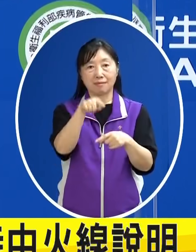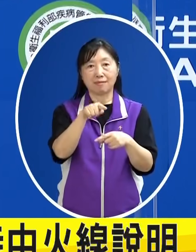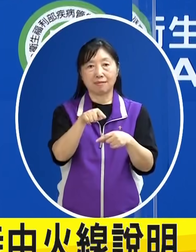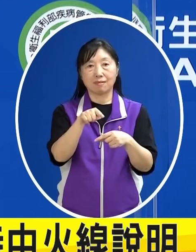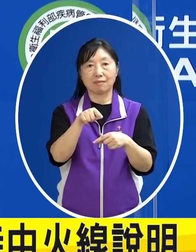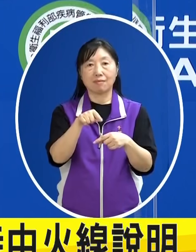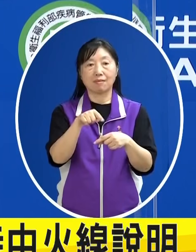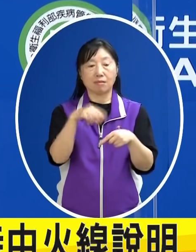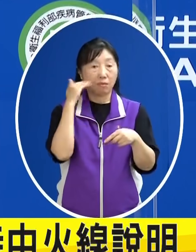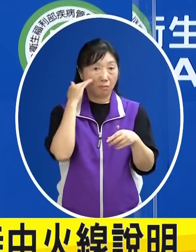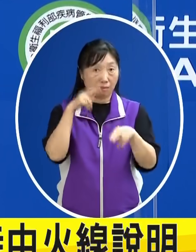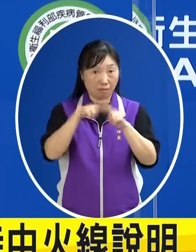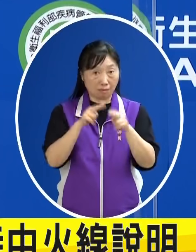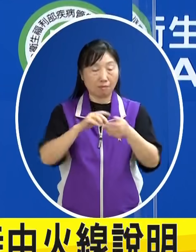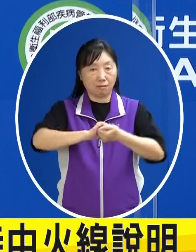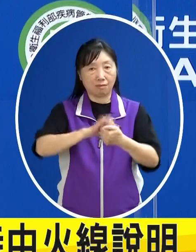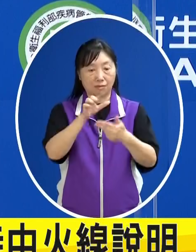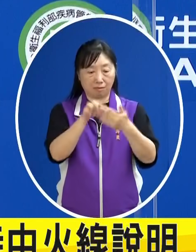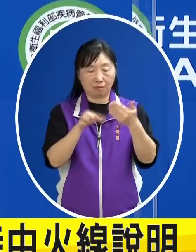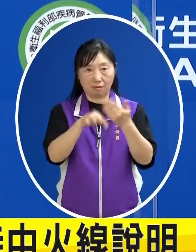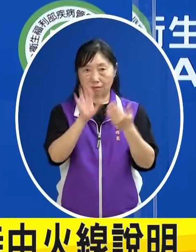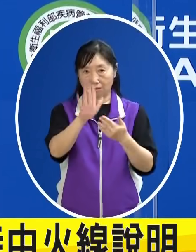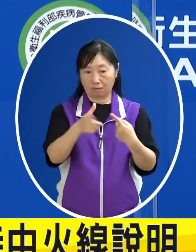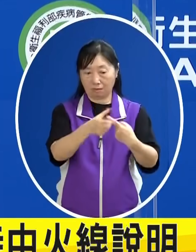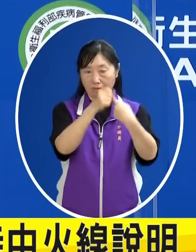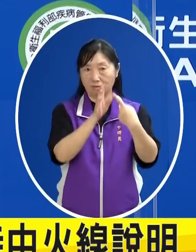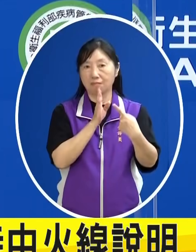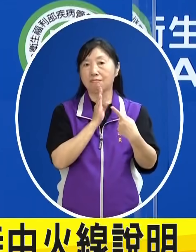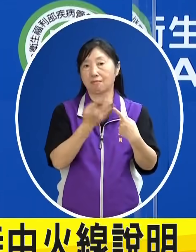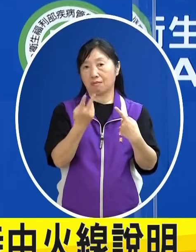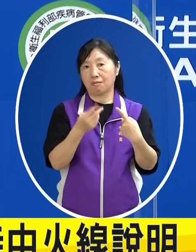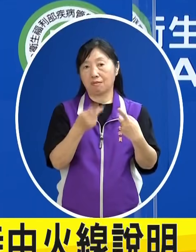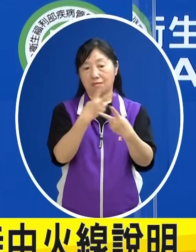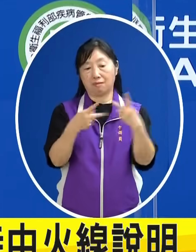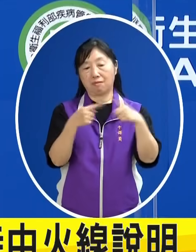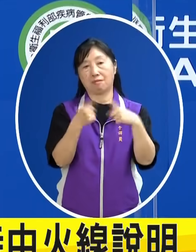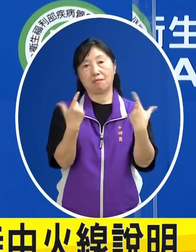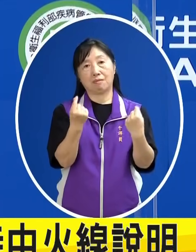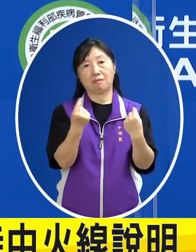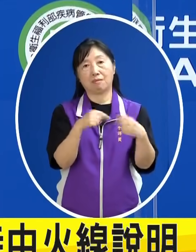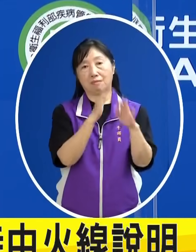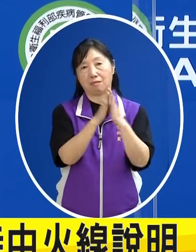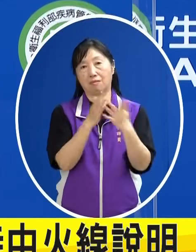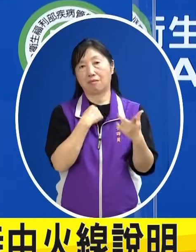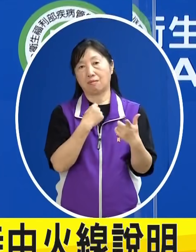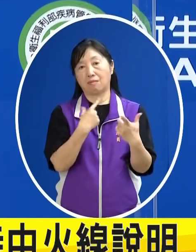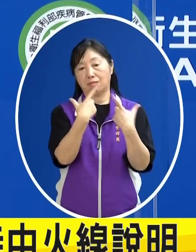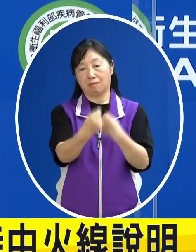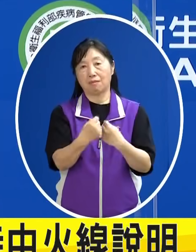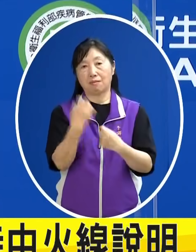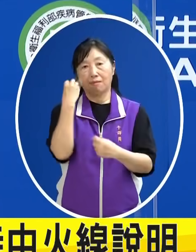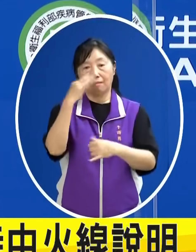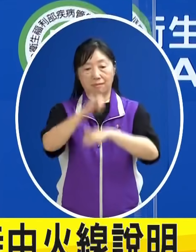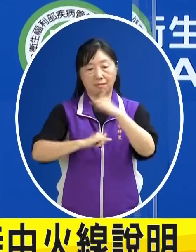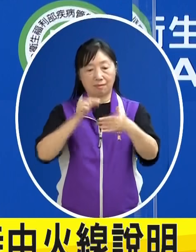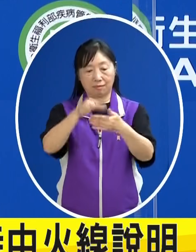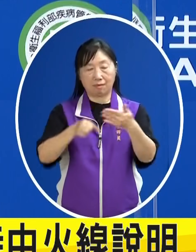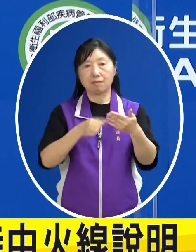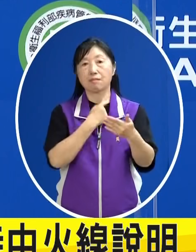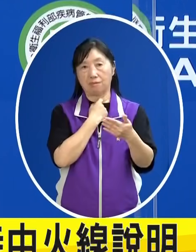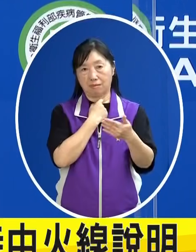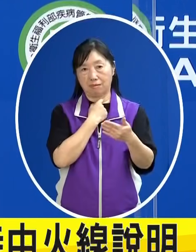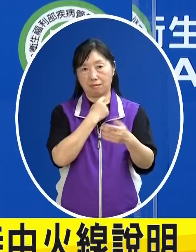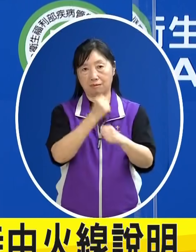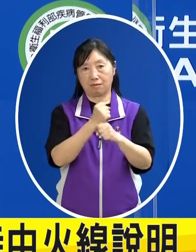条件的开放。好，所以第一个，个人要履行我们的相关的一些新生活的一些指引的指